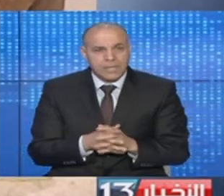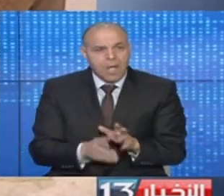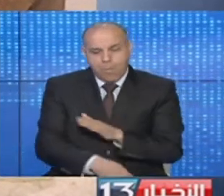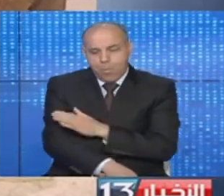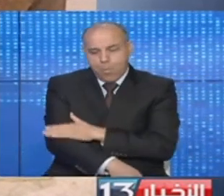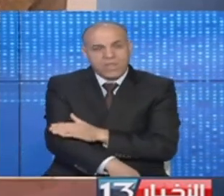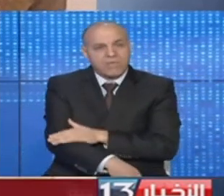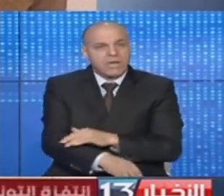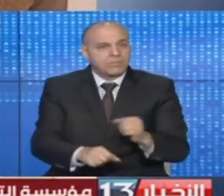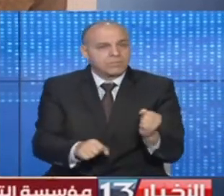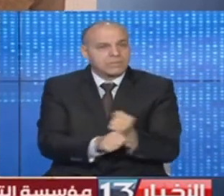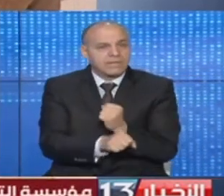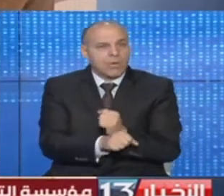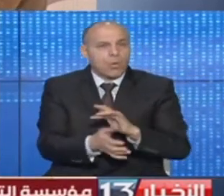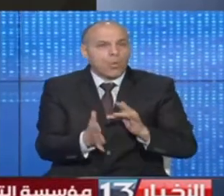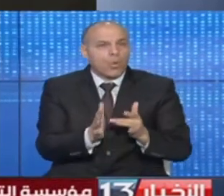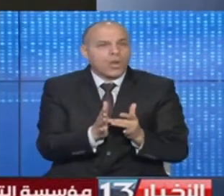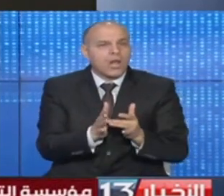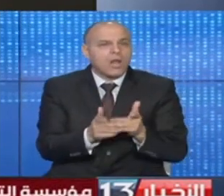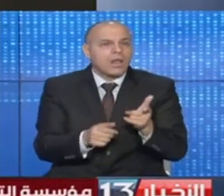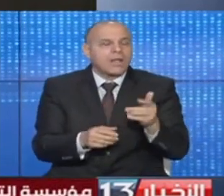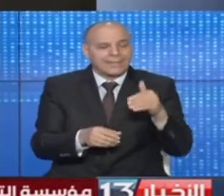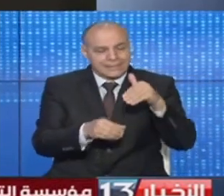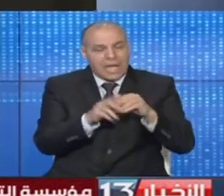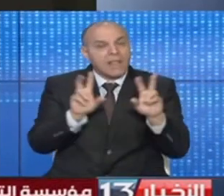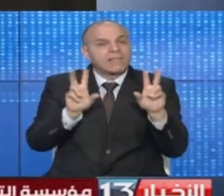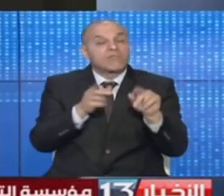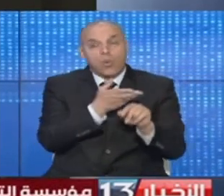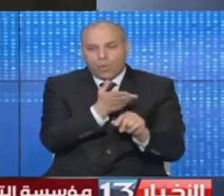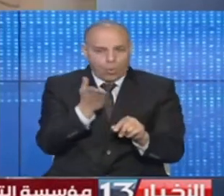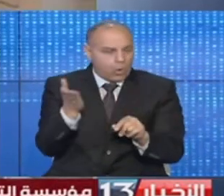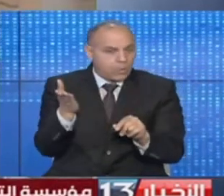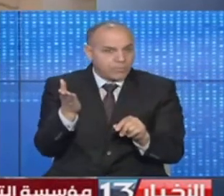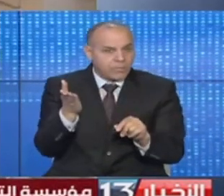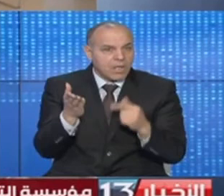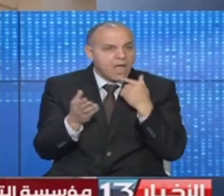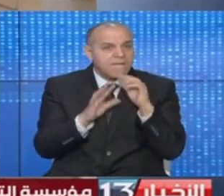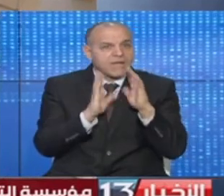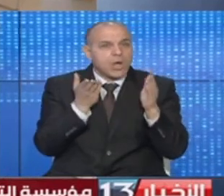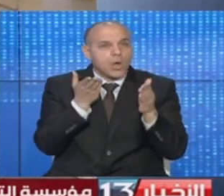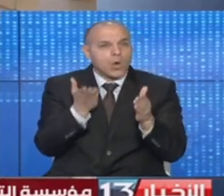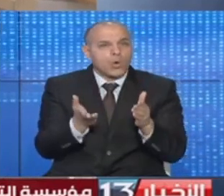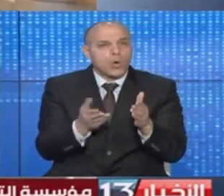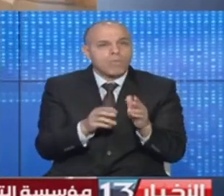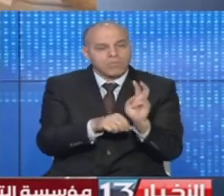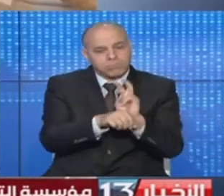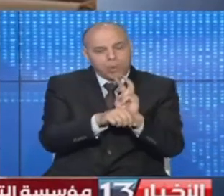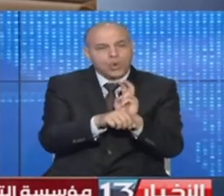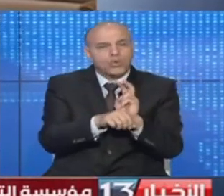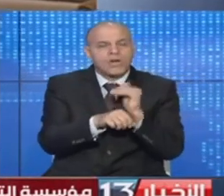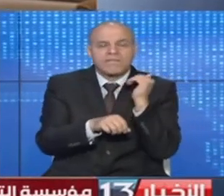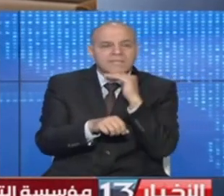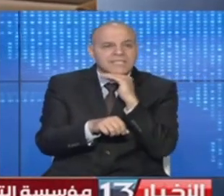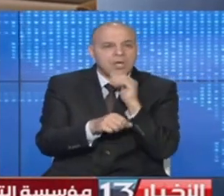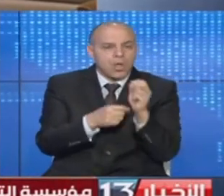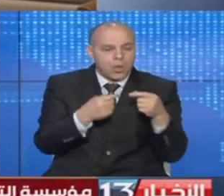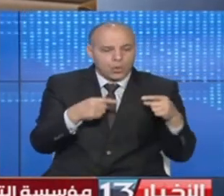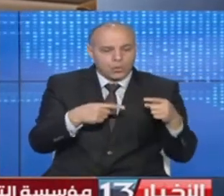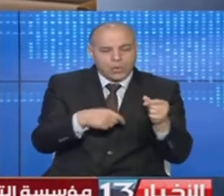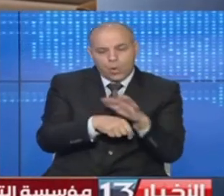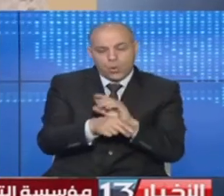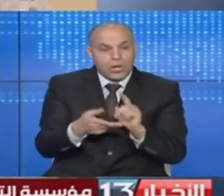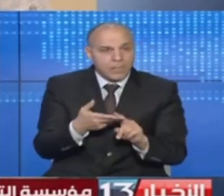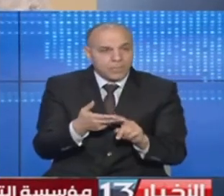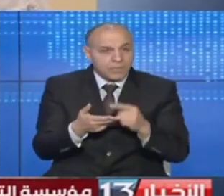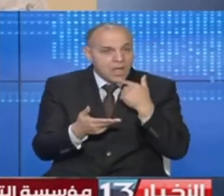موظفون وعاملون بمختلف الأسلاك بمؤسسة التلفزة التونسية خضعوا اليوم لحملة تقصي سريع ضد فيروس